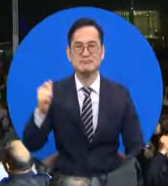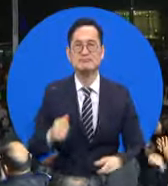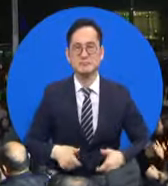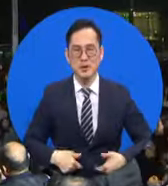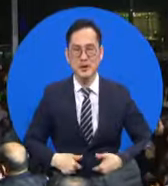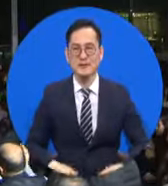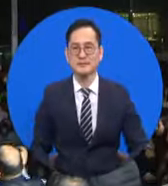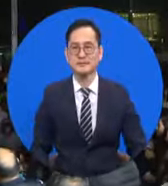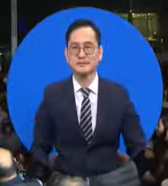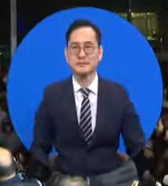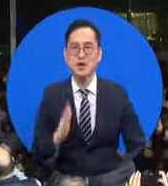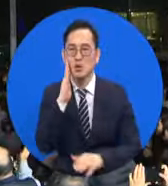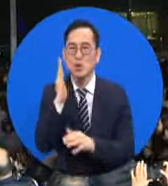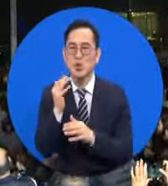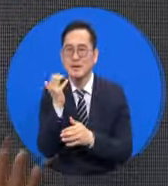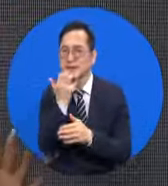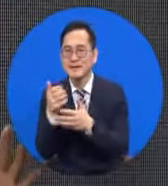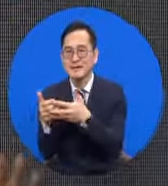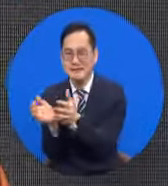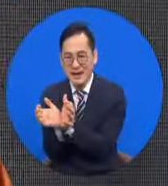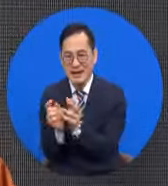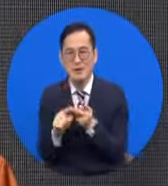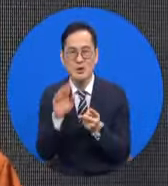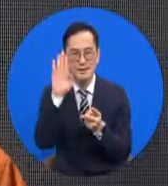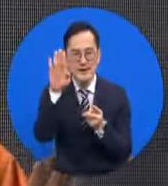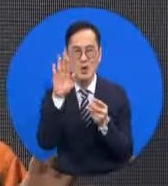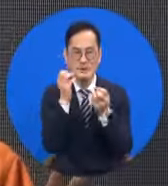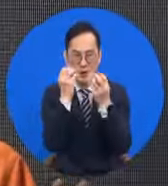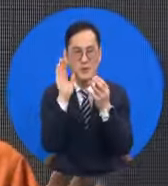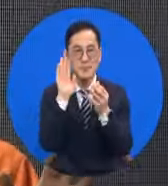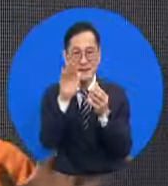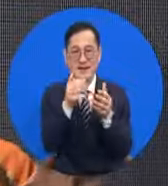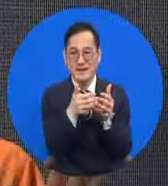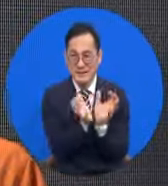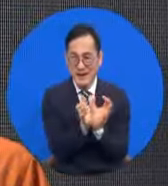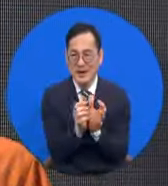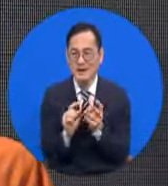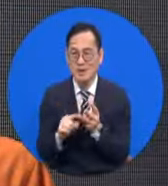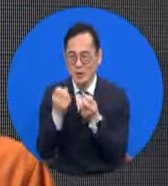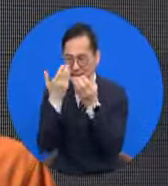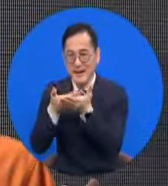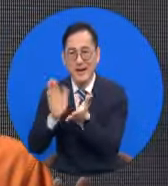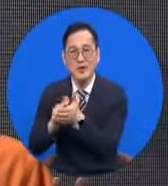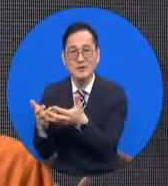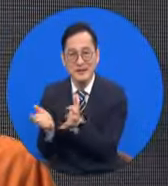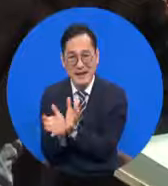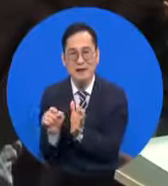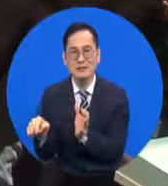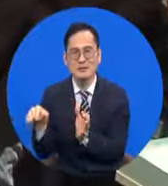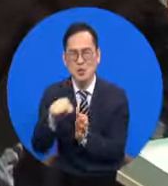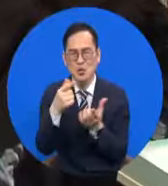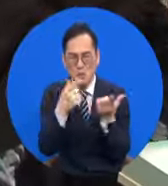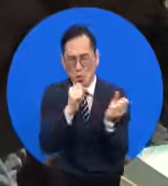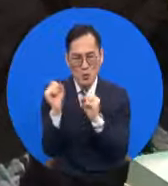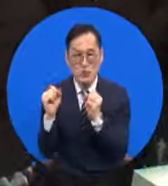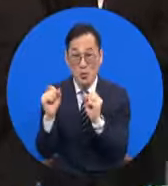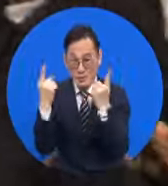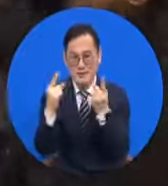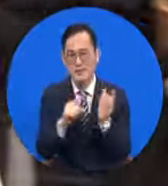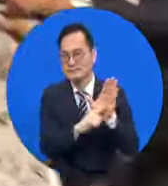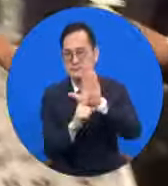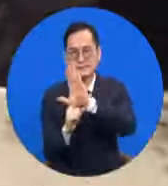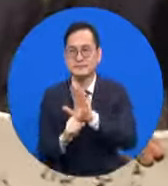녹색정의당과 새로운 미래, 개혁신당 모두 자신들이 집중하는 간판 지역구에서 피날레 유세를 가졌고